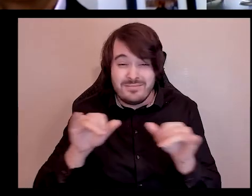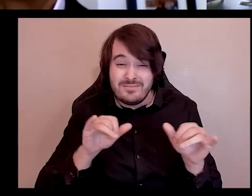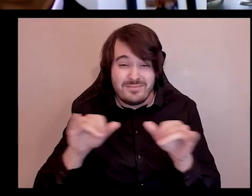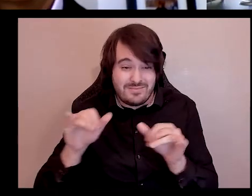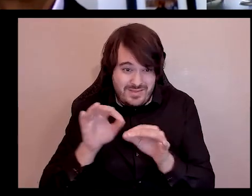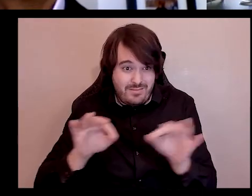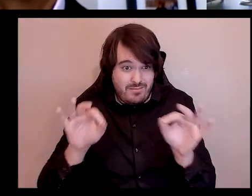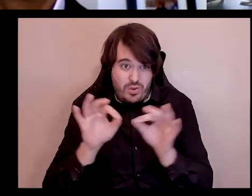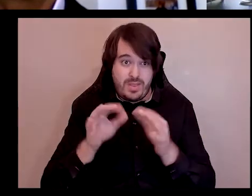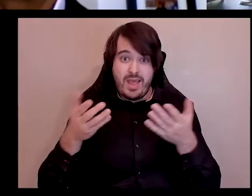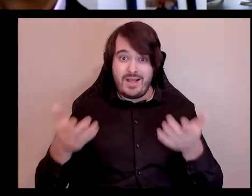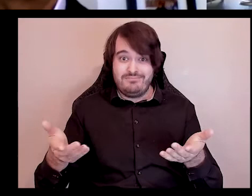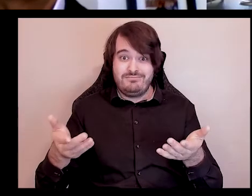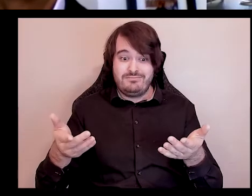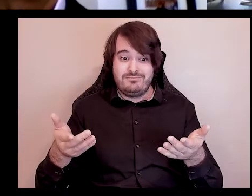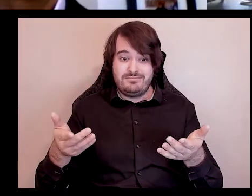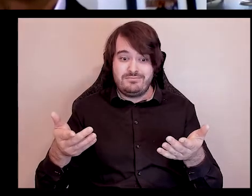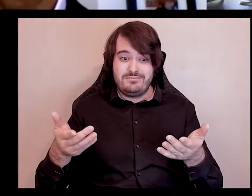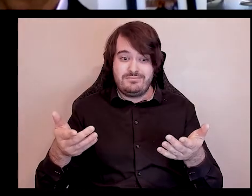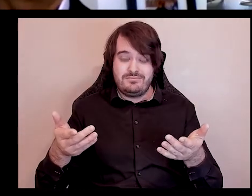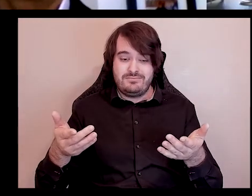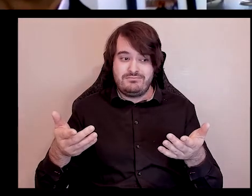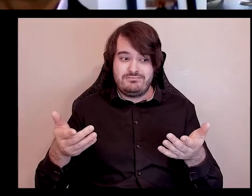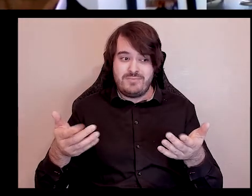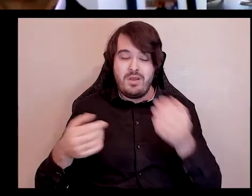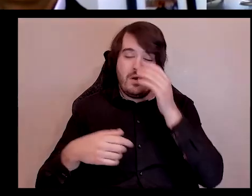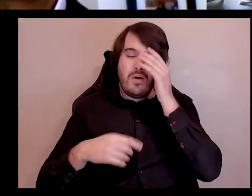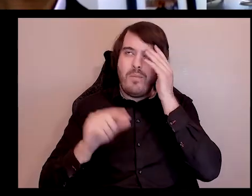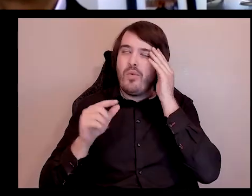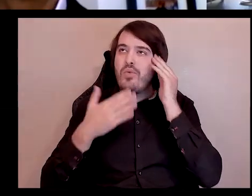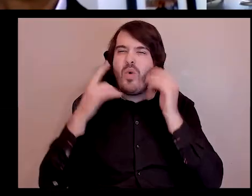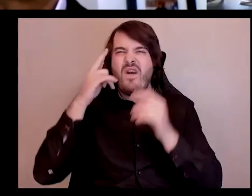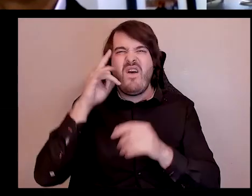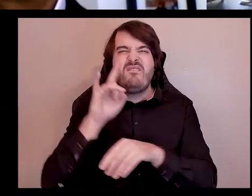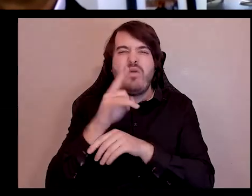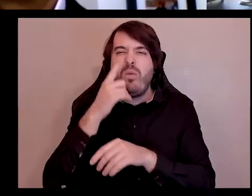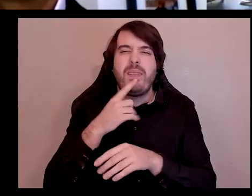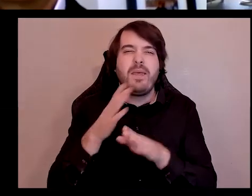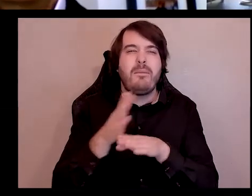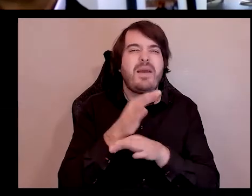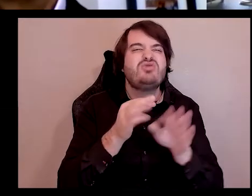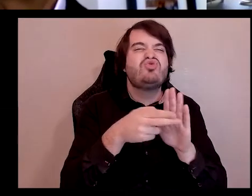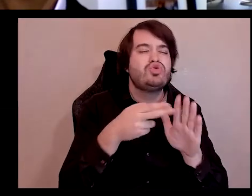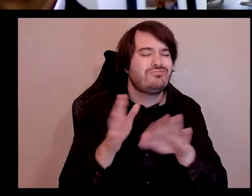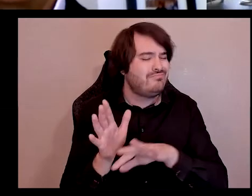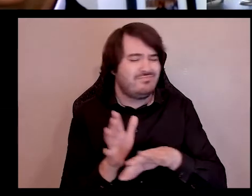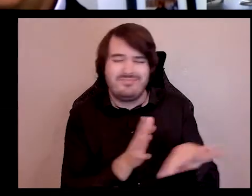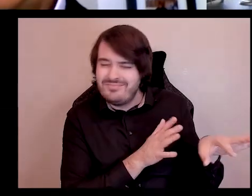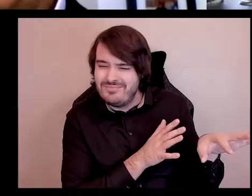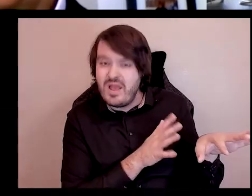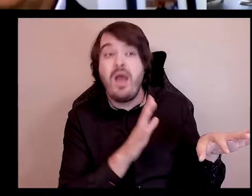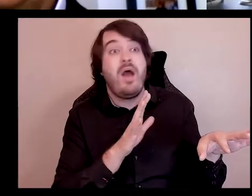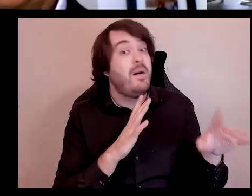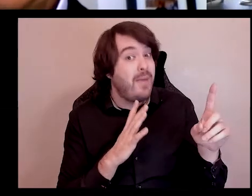ce soit pour le souper qui va venir, que ce soit pour le dodo ce soir, pour la prochaine saison qui s'annonce, se préparer, ça est